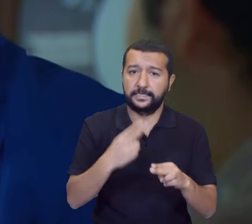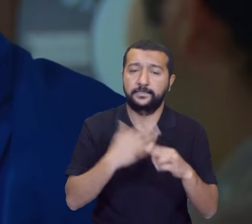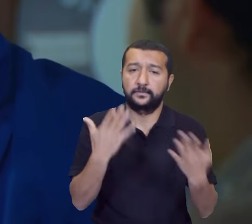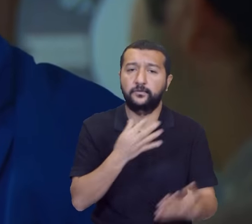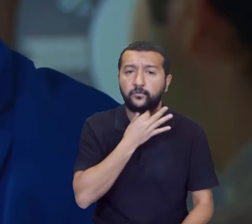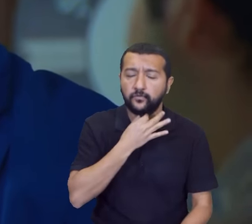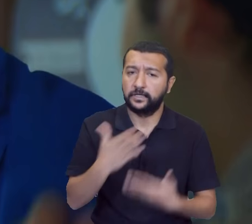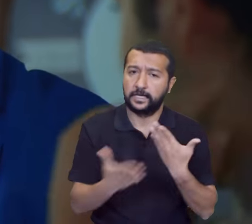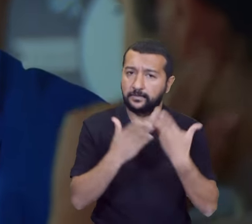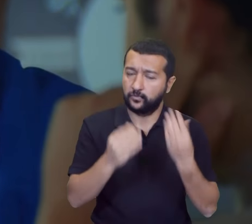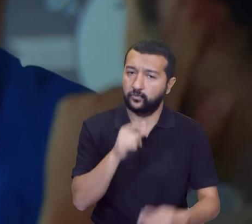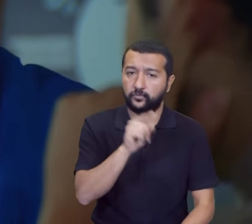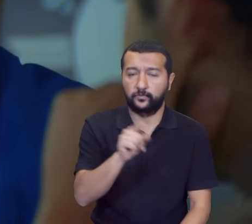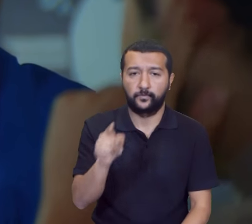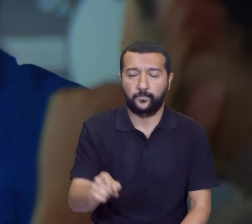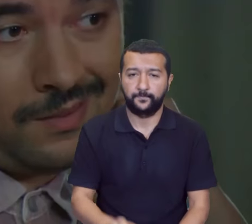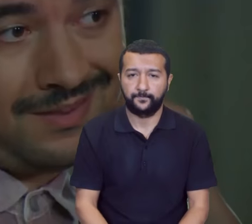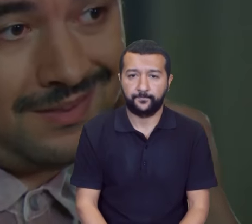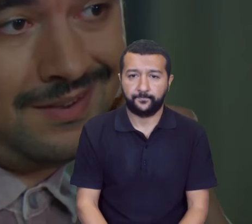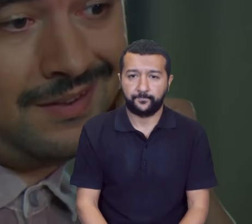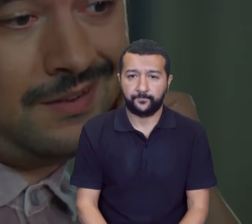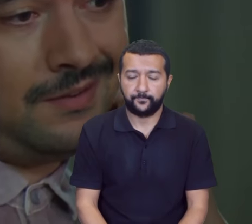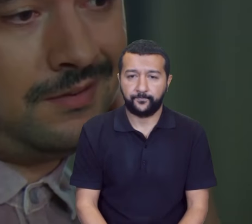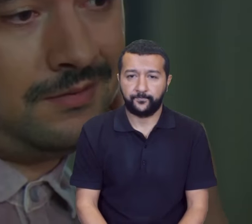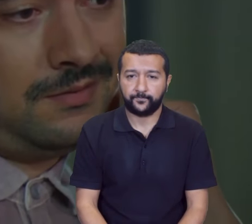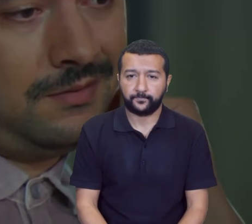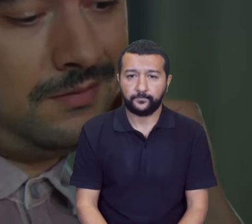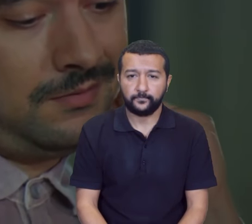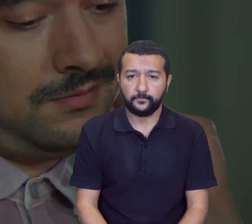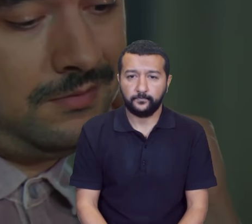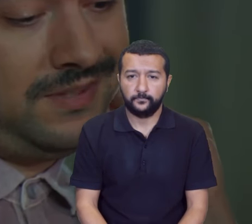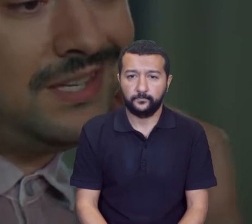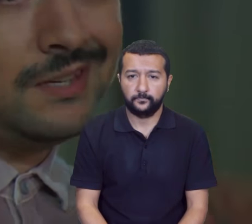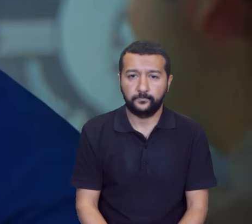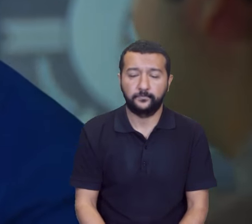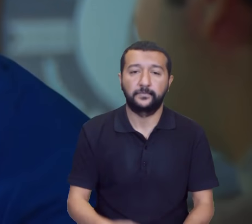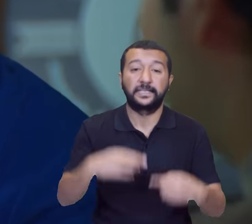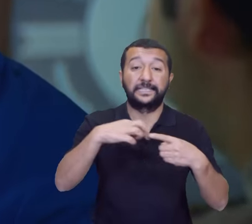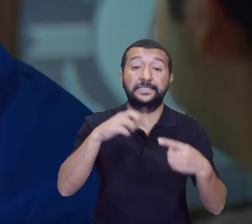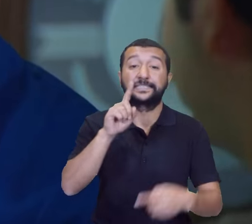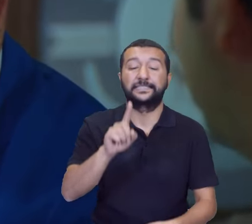ya. Lütfen yardımcı olun biraz. Ahmet boynunu kaşıyarak düşünüyor. Zı.